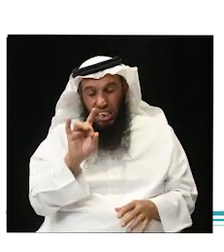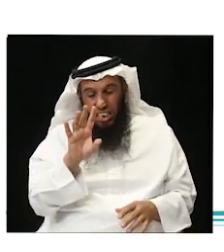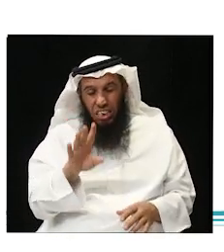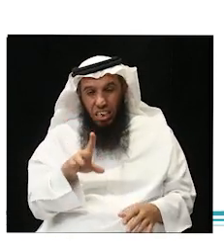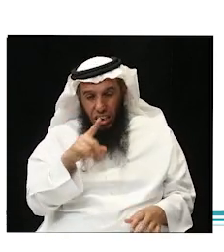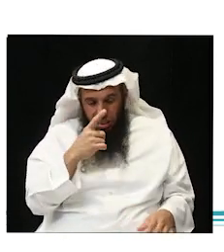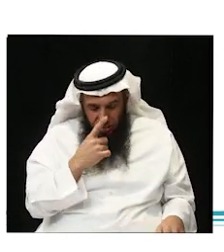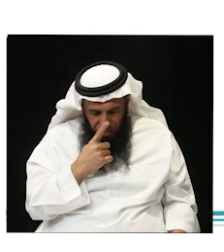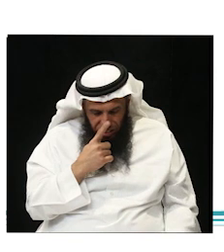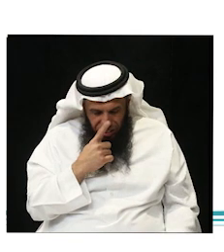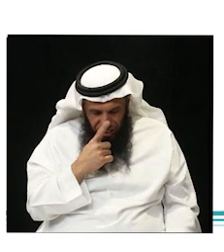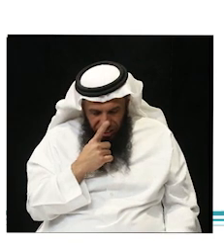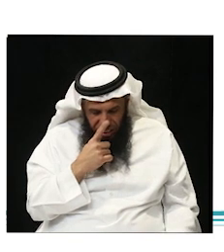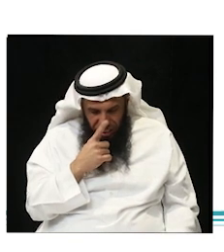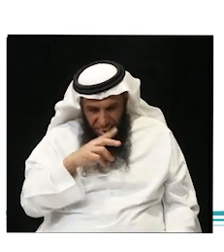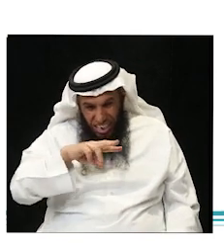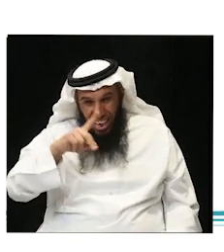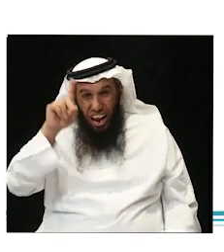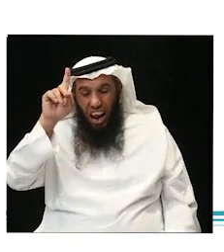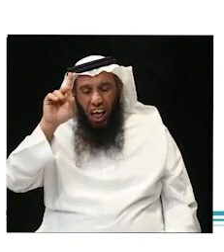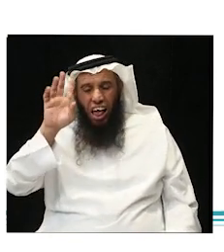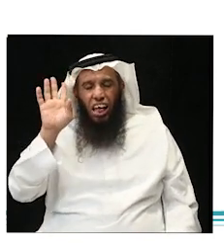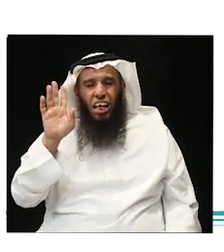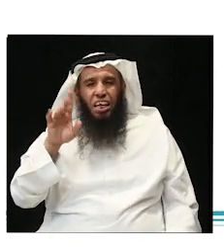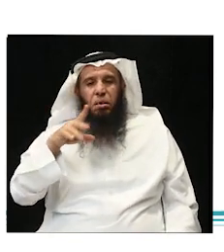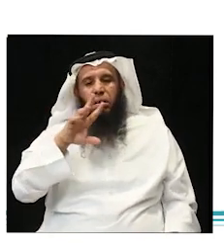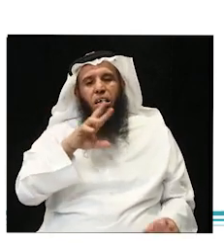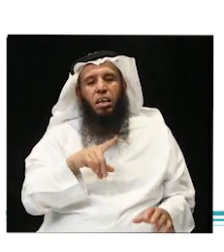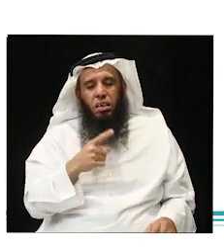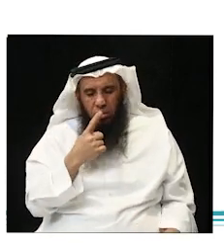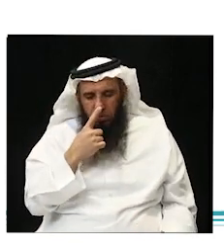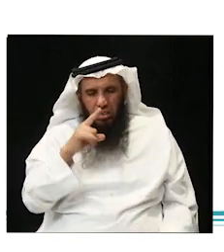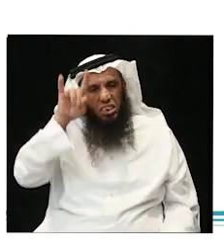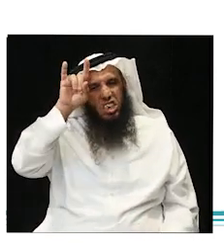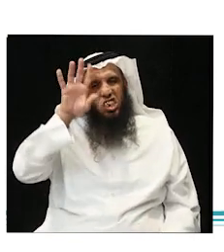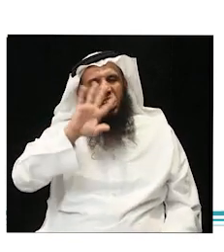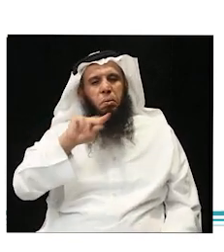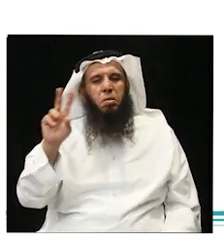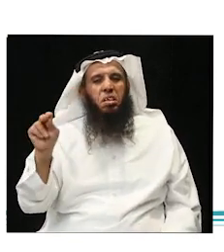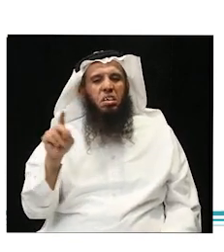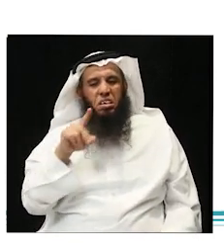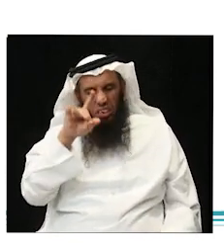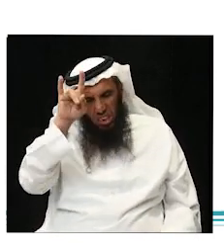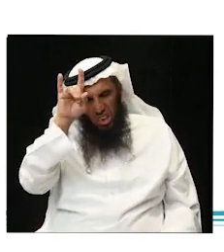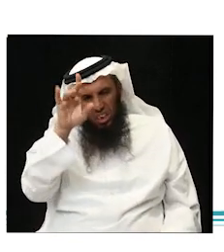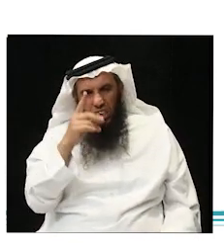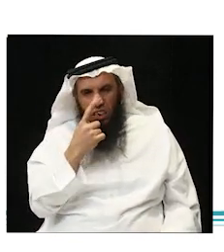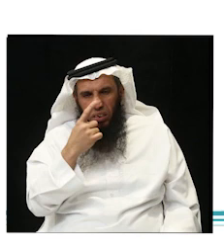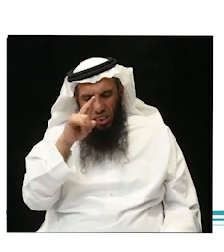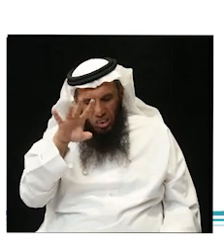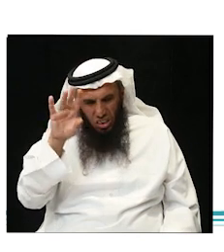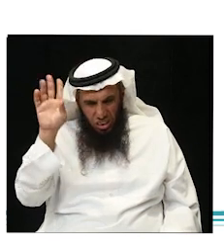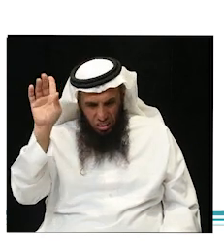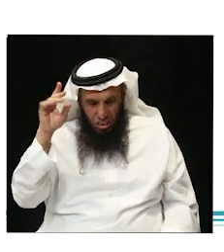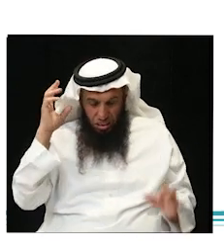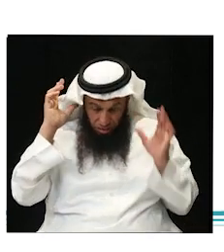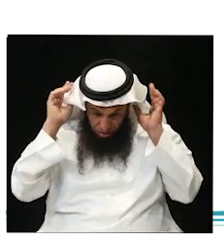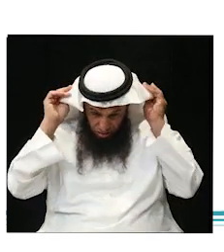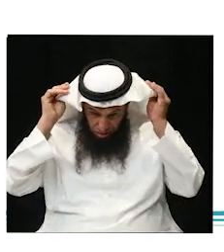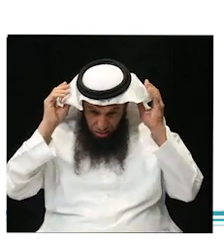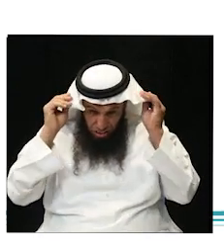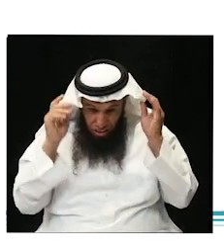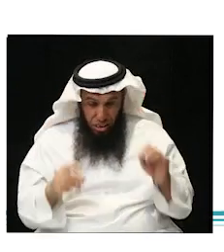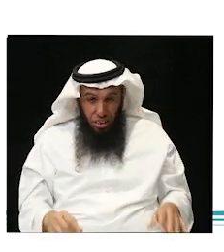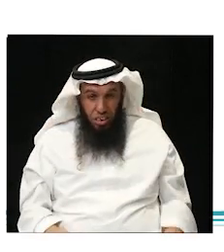عبد الشيطان. لهذا من شرف العبودية أن يكون للإنسان هو عابدا له سبحانه وتعالى.